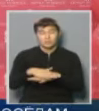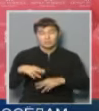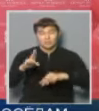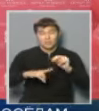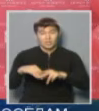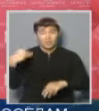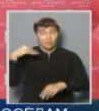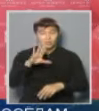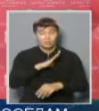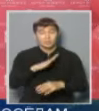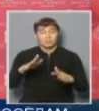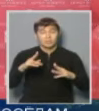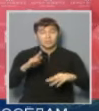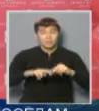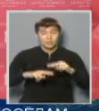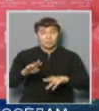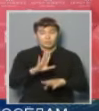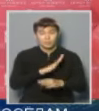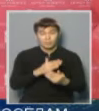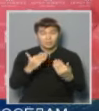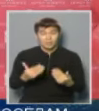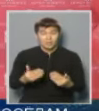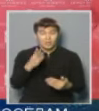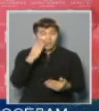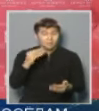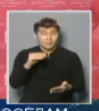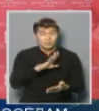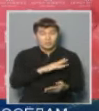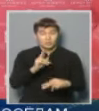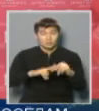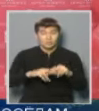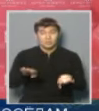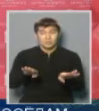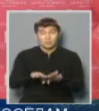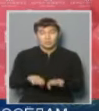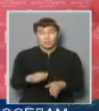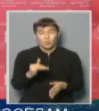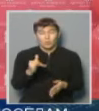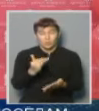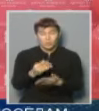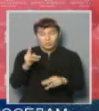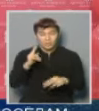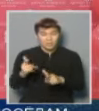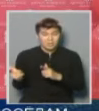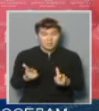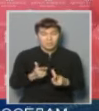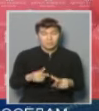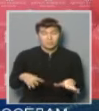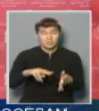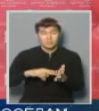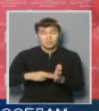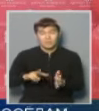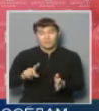в Актюбинске мы уже сдали. И в городе Алматы у нас уже идут к завершению крупные проекты.